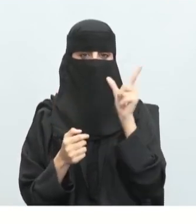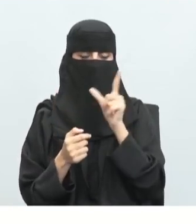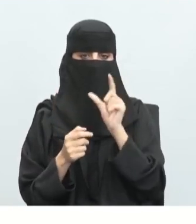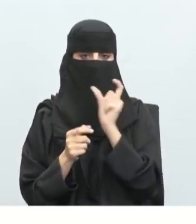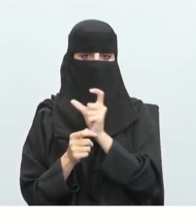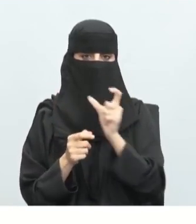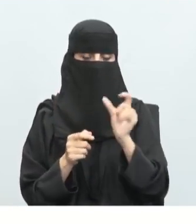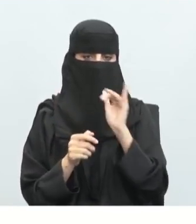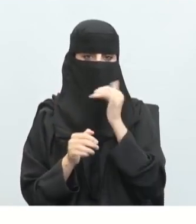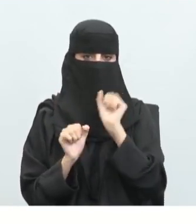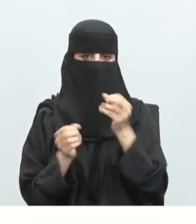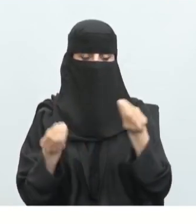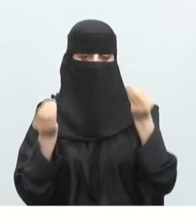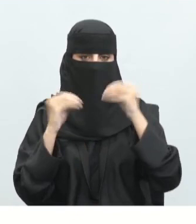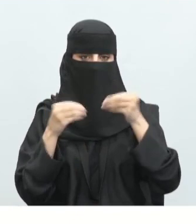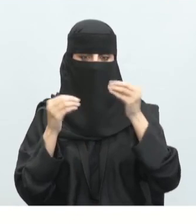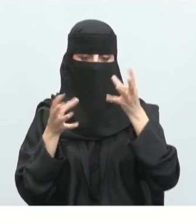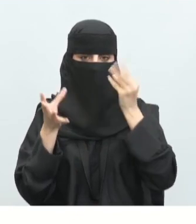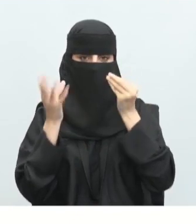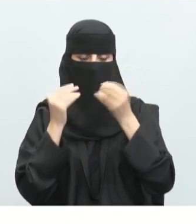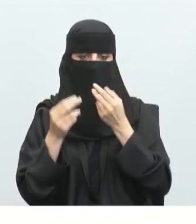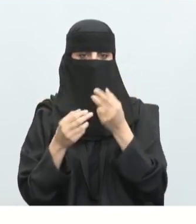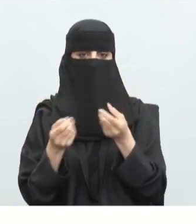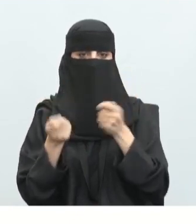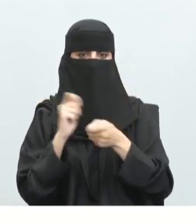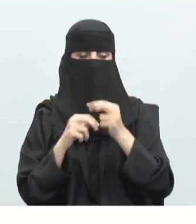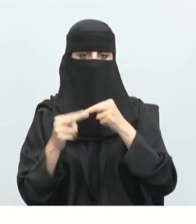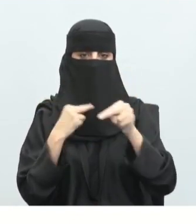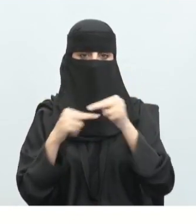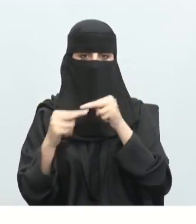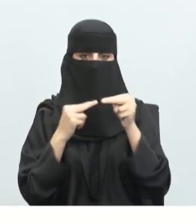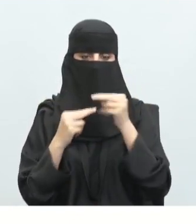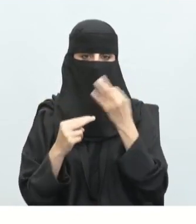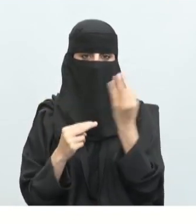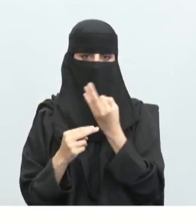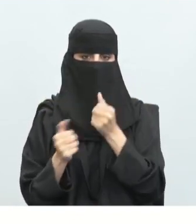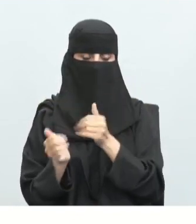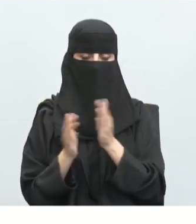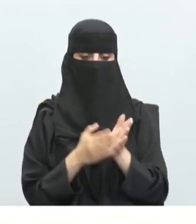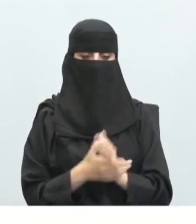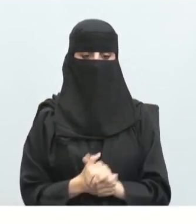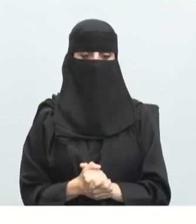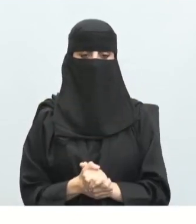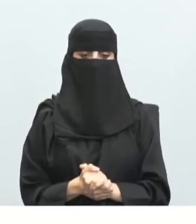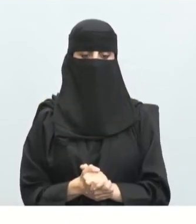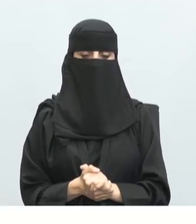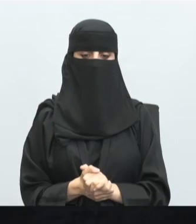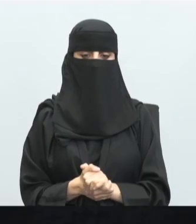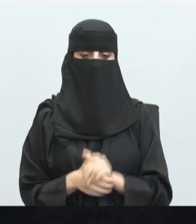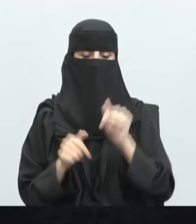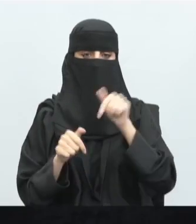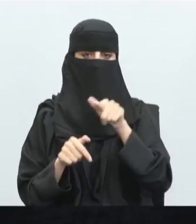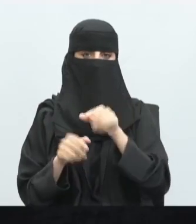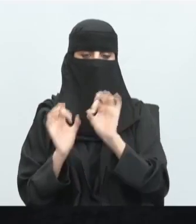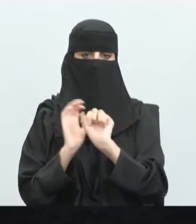واستعماله في تواصلي الشفهي بارك الله فيكم هذا ما سوف نتحدث